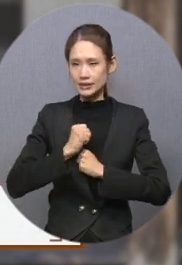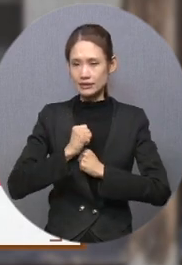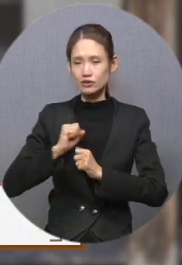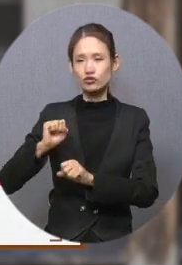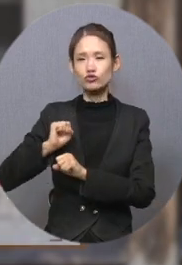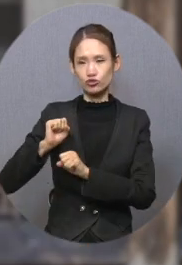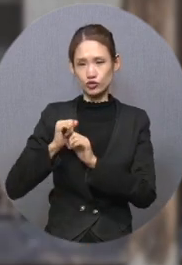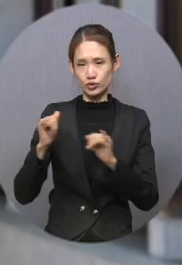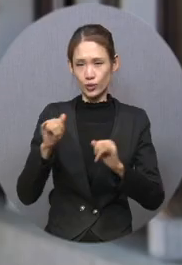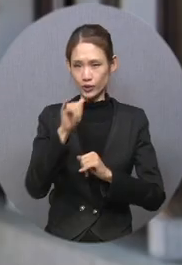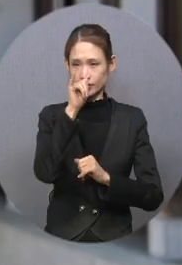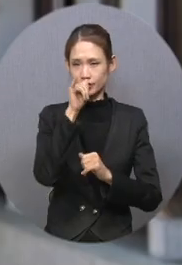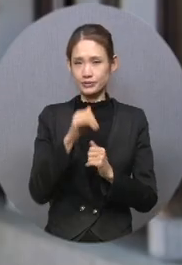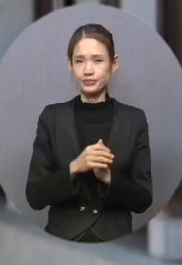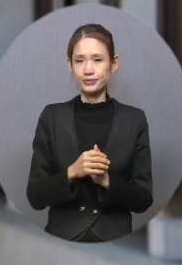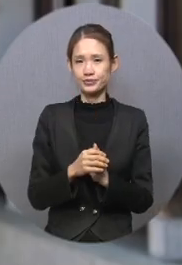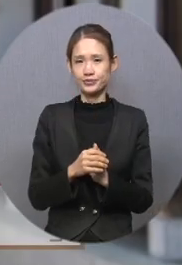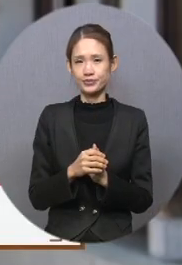장병도 계십니다.